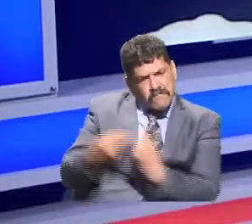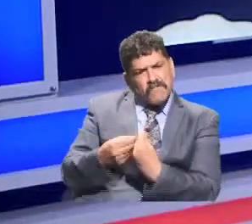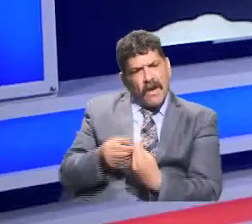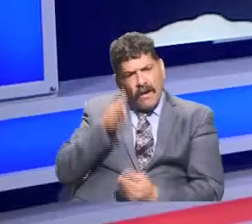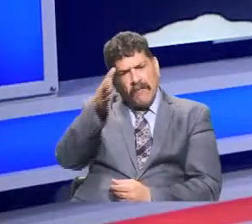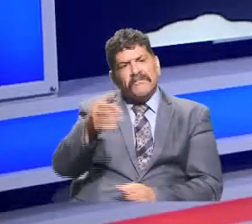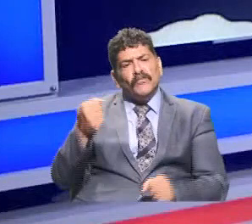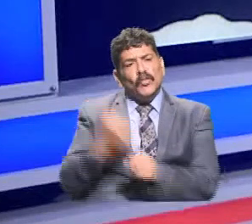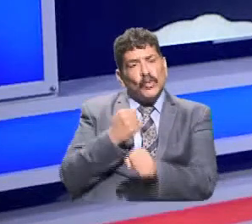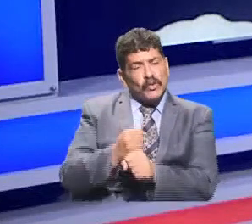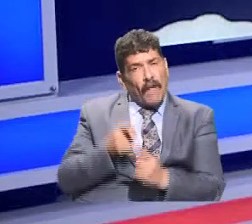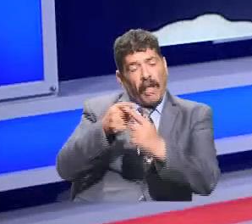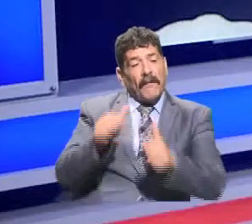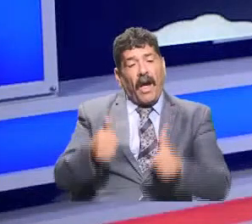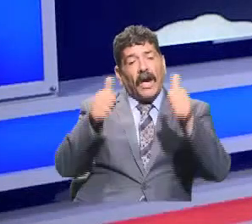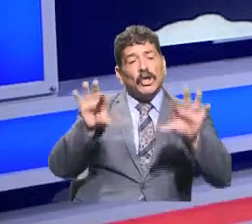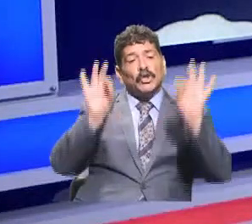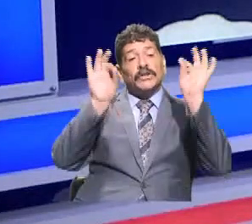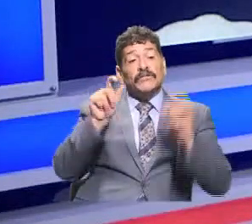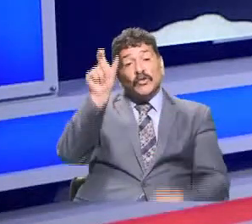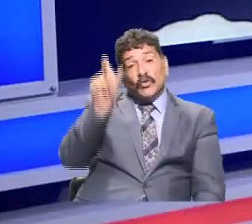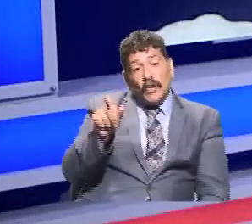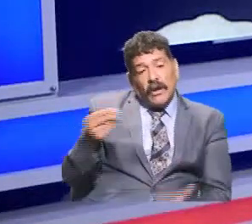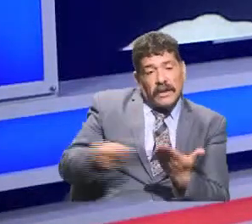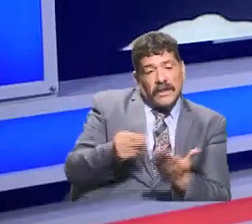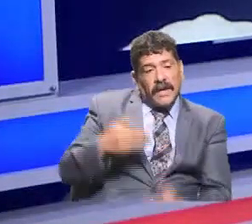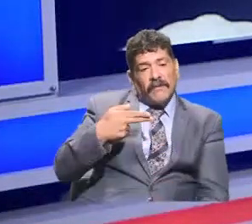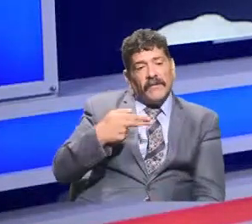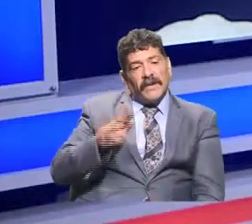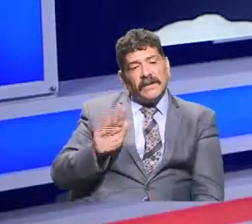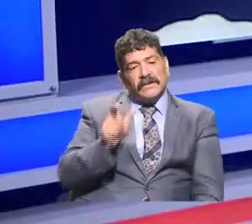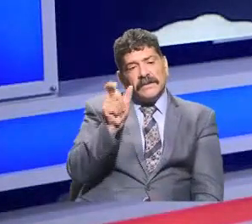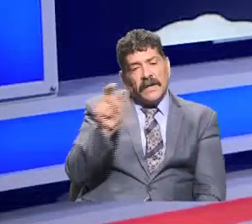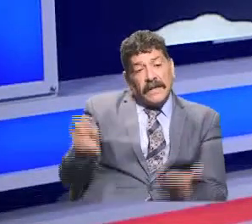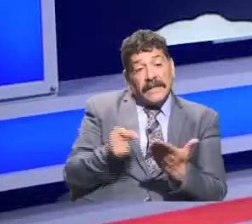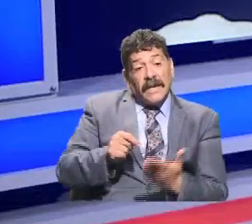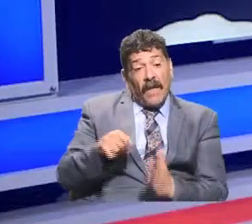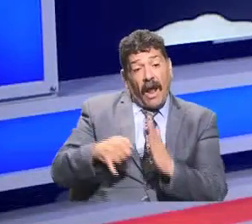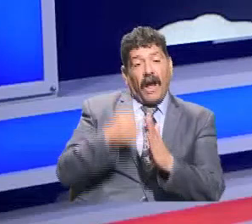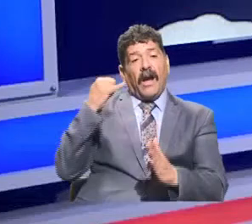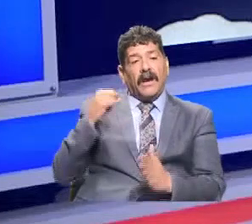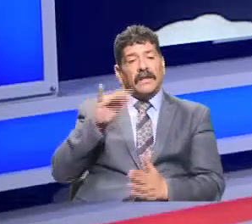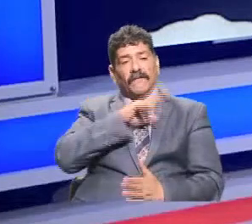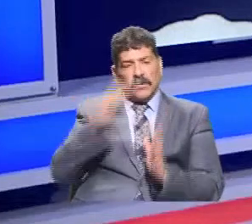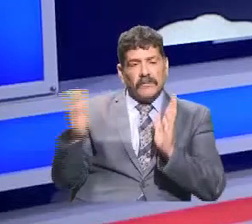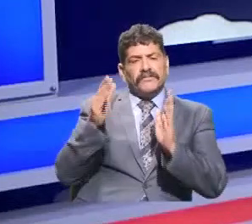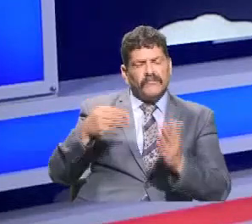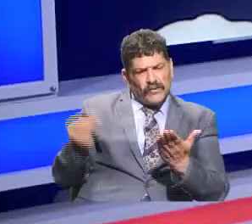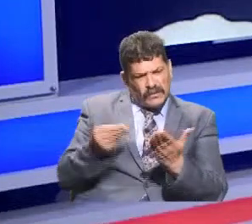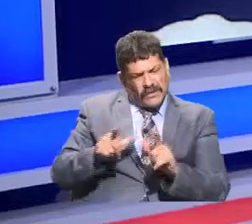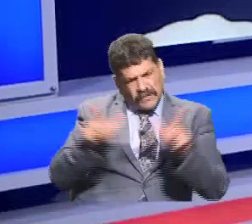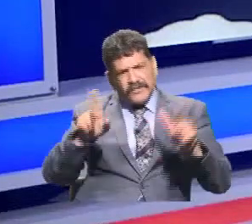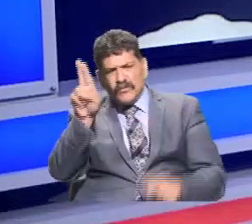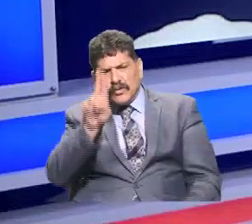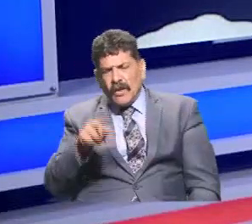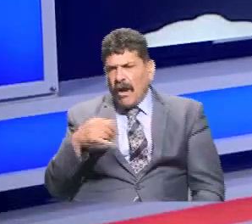لتشق سبل الحياه غسان كنفاني هو اول من كتب عن شعراء المقاومه ونشر لهم وتحدث